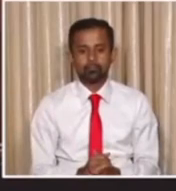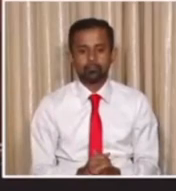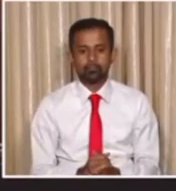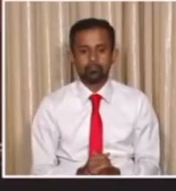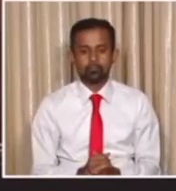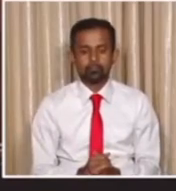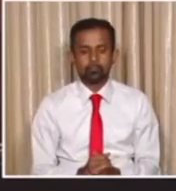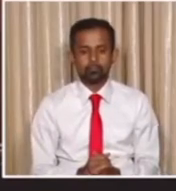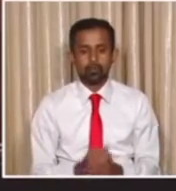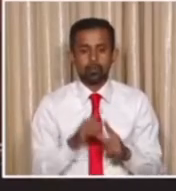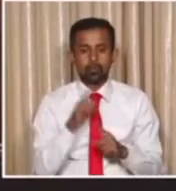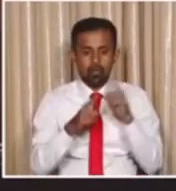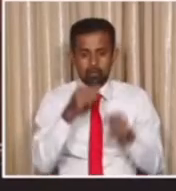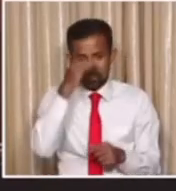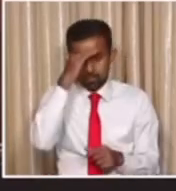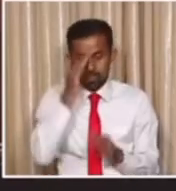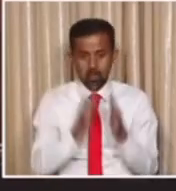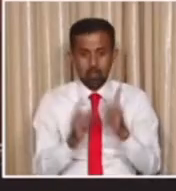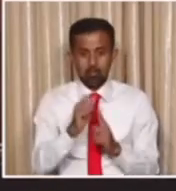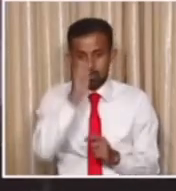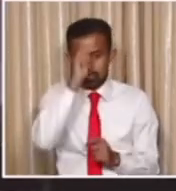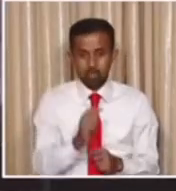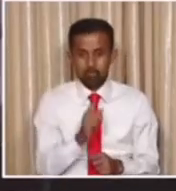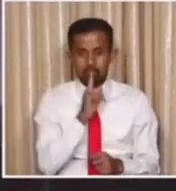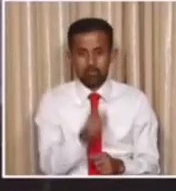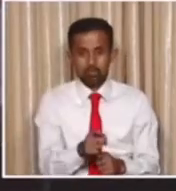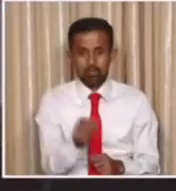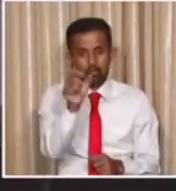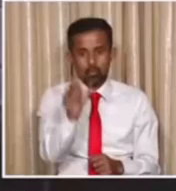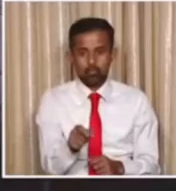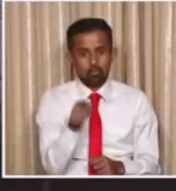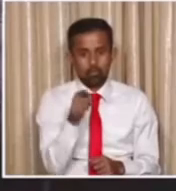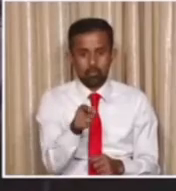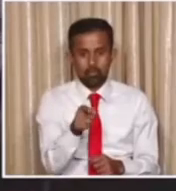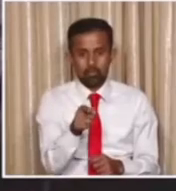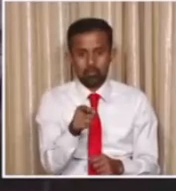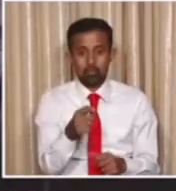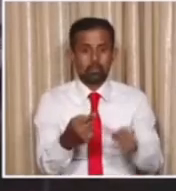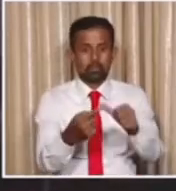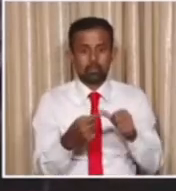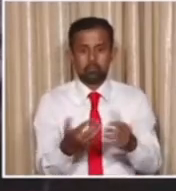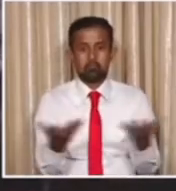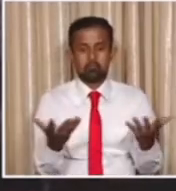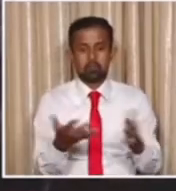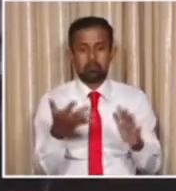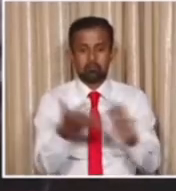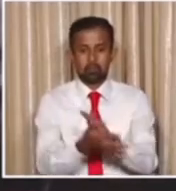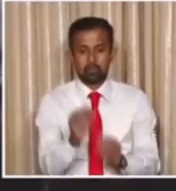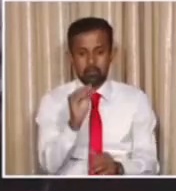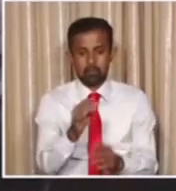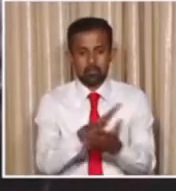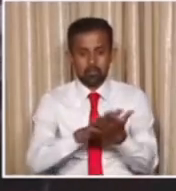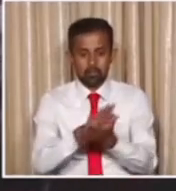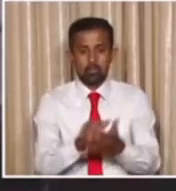කියන්නේ මයික් ගරු කතානායකතුමනි, මේ ගරු ඇමතුමනි, මම කිව්වේ දැන් මේක ඔබතුමාට මේකට රිප්ලයි එකක් දෙන්න බැයි නම් මේක වැරදි නම් මේක